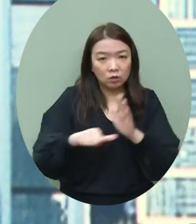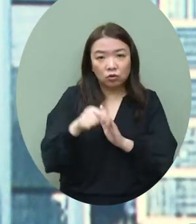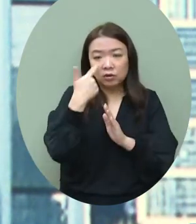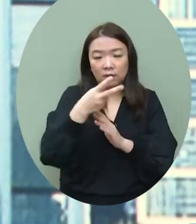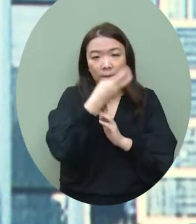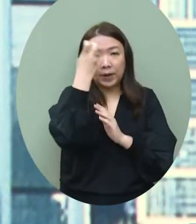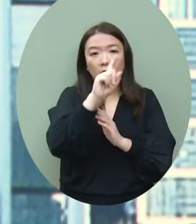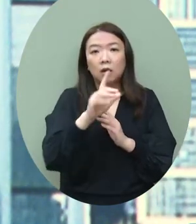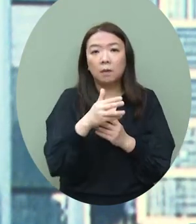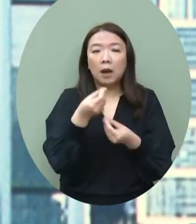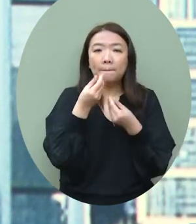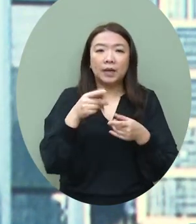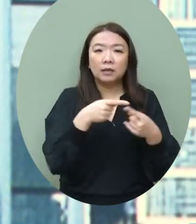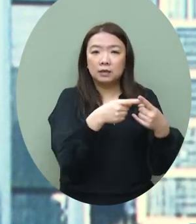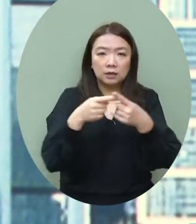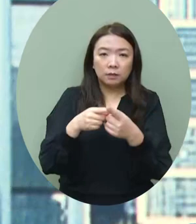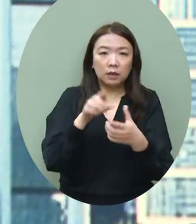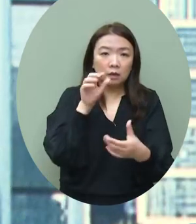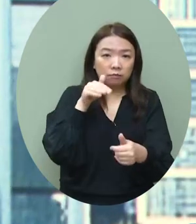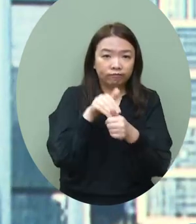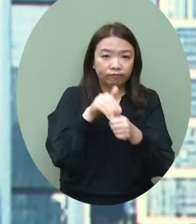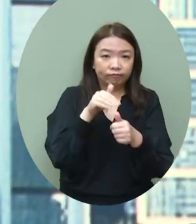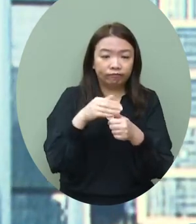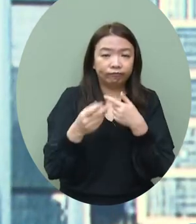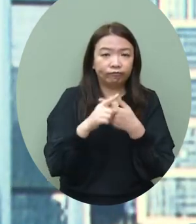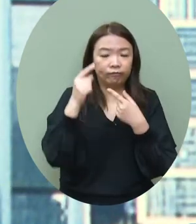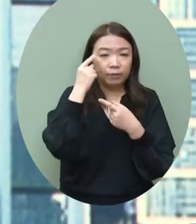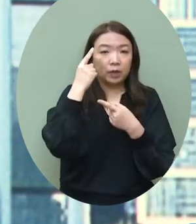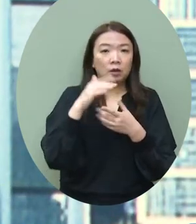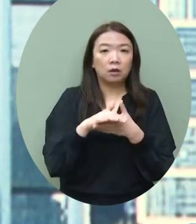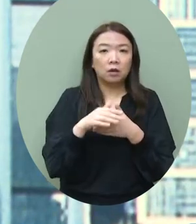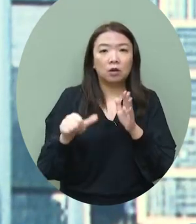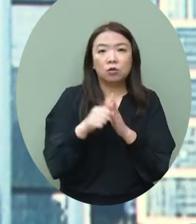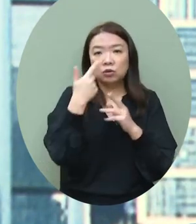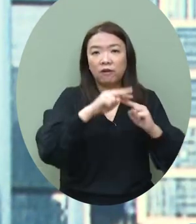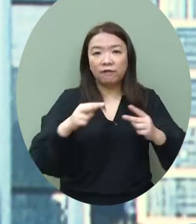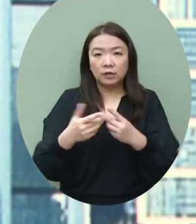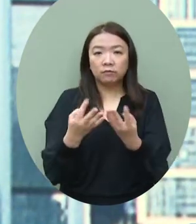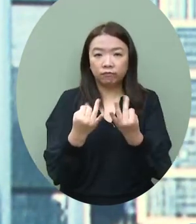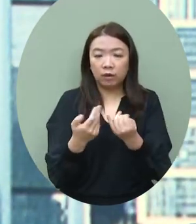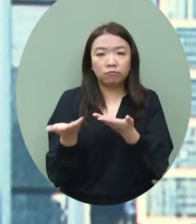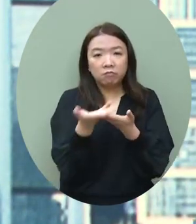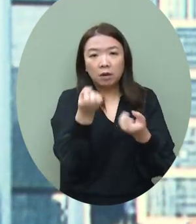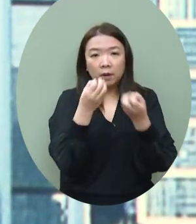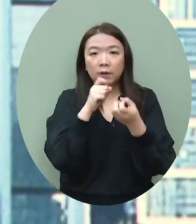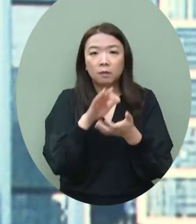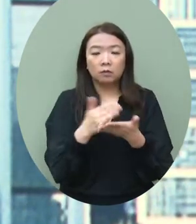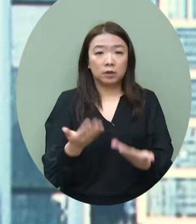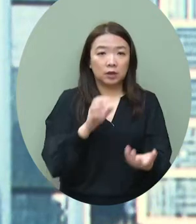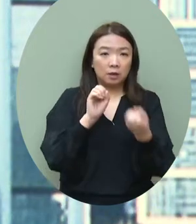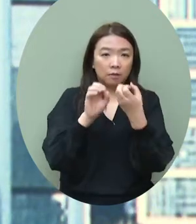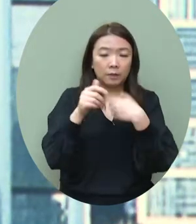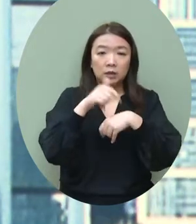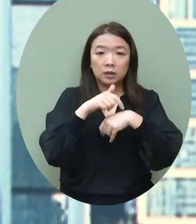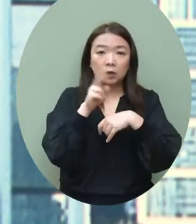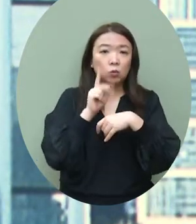可以提高警覺嚇。大致上最新嘅發展係呢幾方面，睇下大家有咩提問。 依家係提問時間，